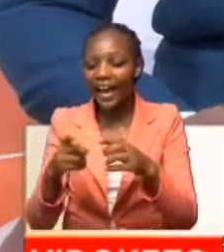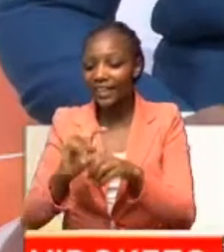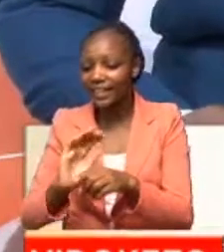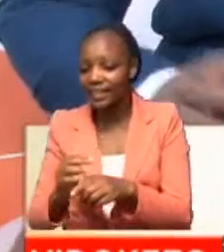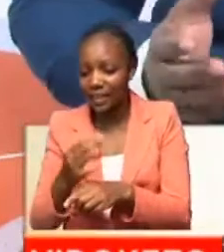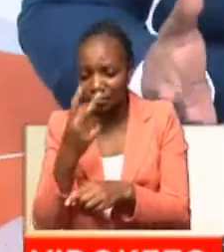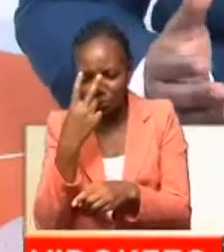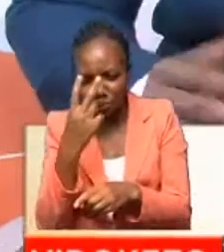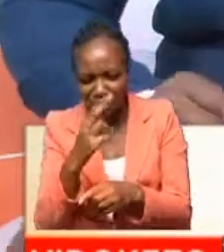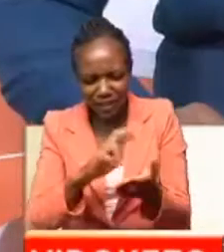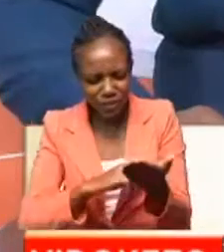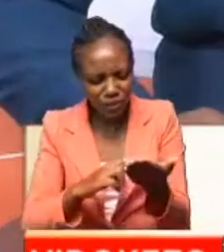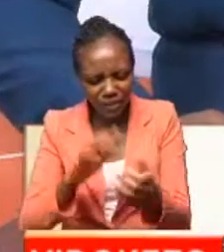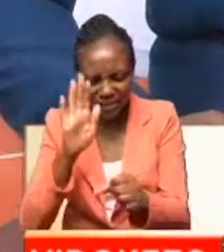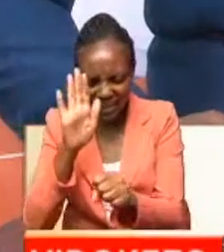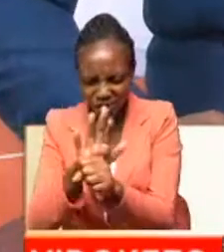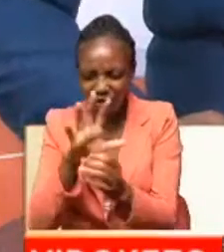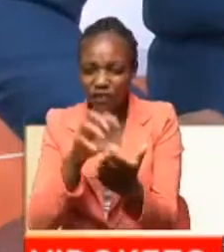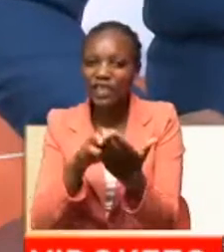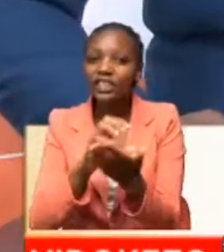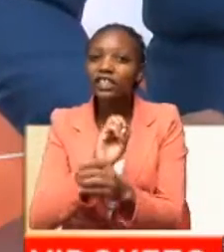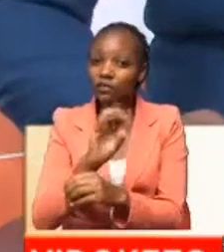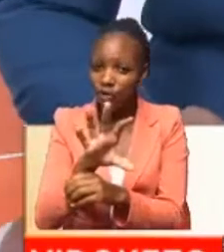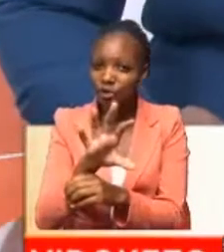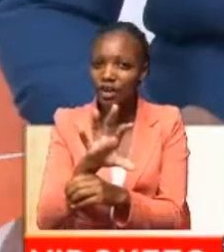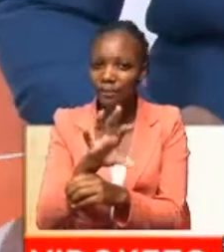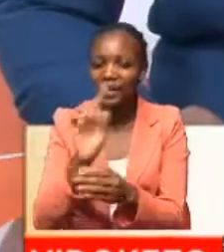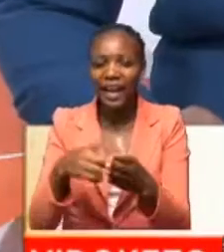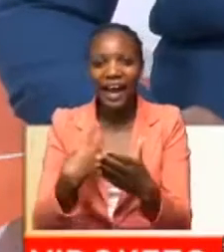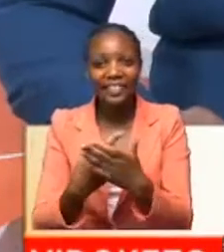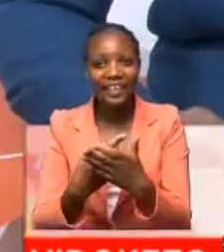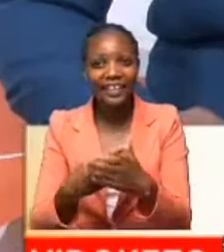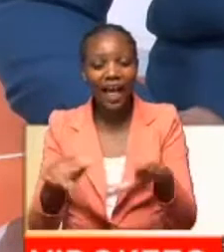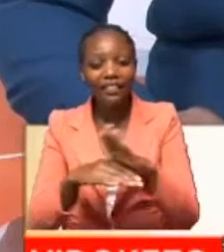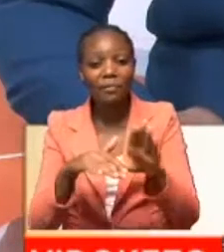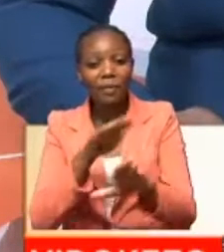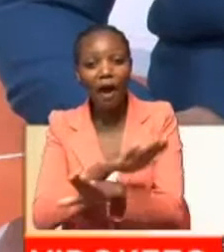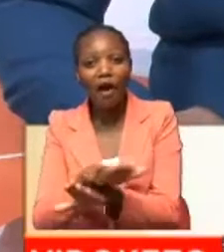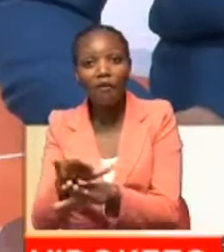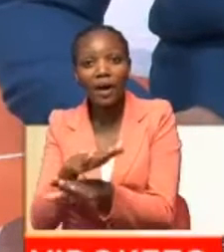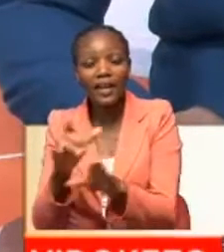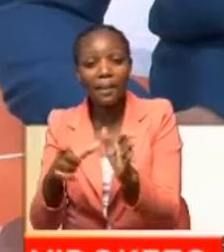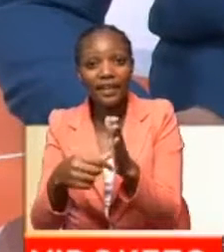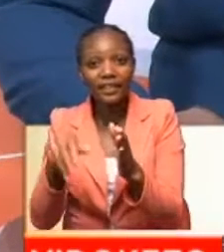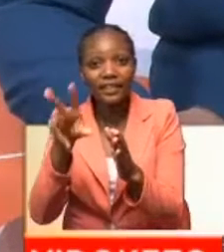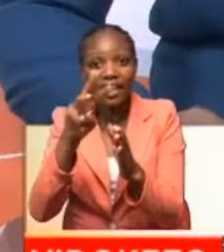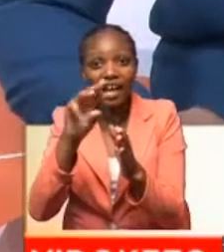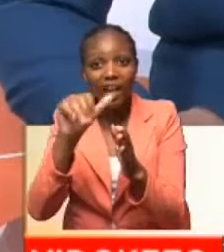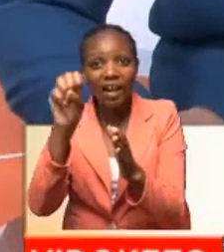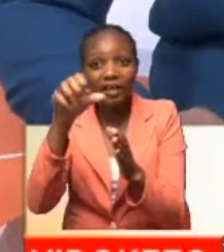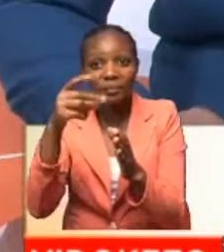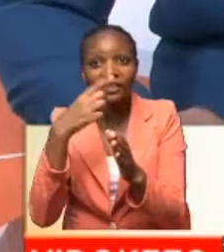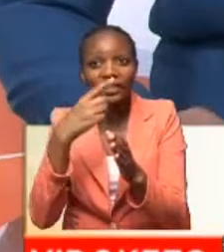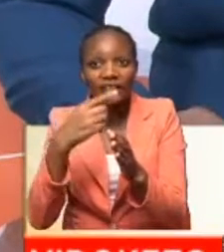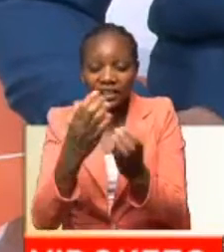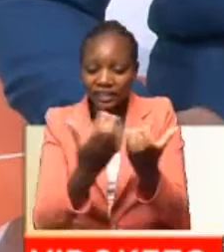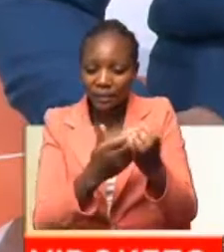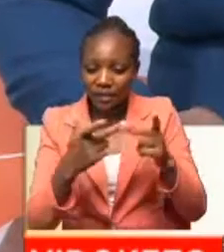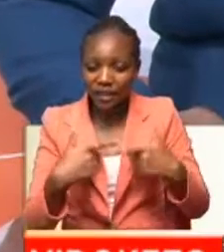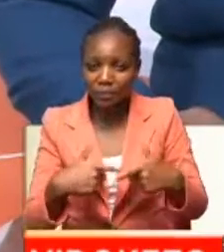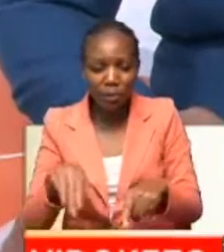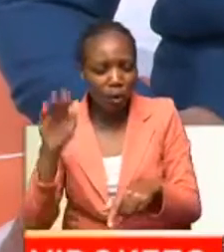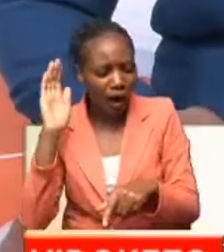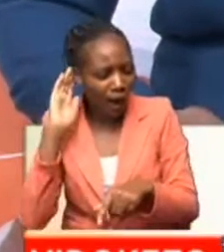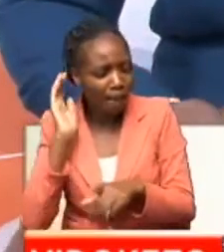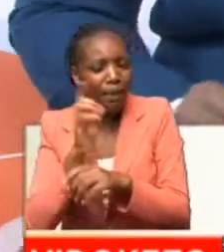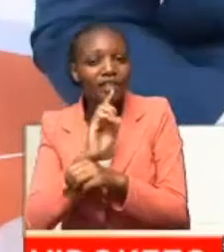ikionekana kusajili visa vingi vya maambukizi ya virusi hivyo. Kulingana na mbunge wa Likoni Mishi Mboko, ni kwa wafanyabiashara hao wanafuata maagizo